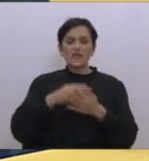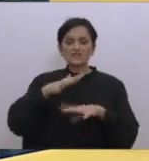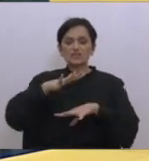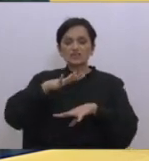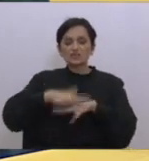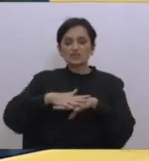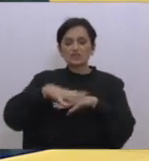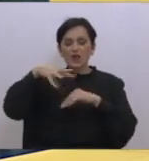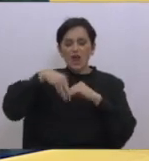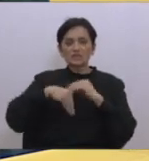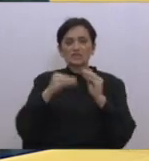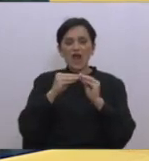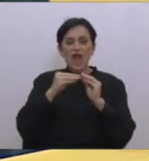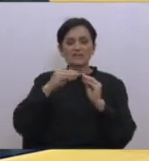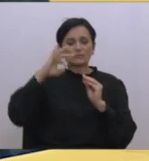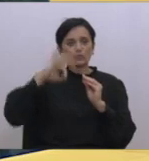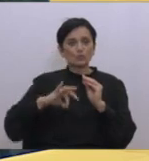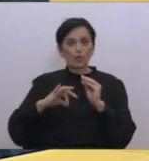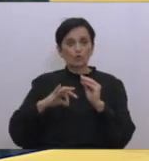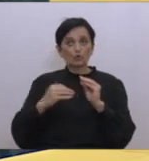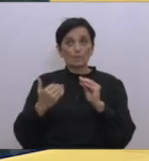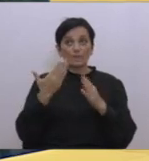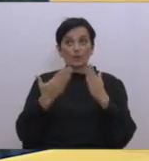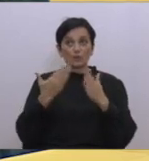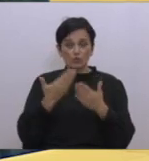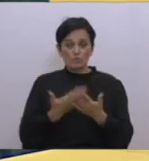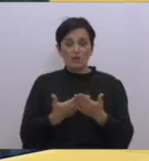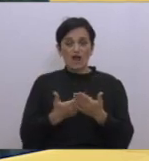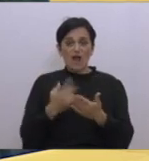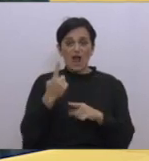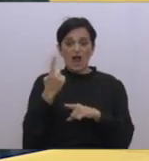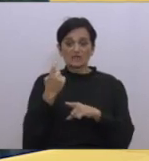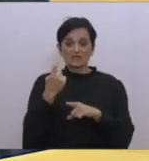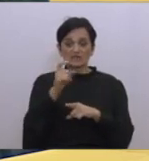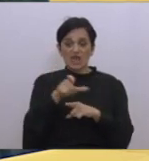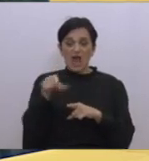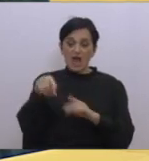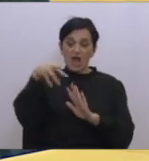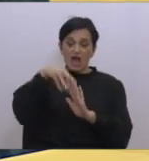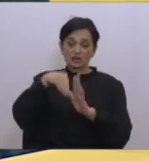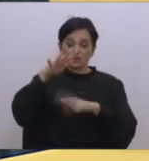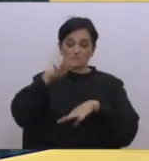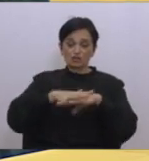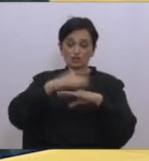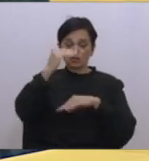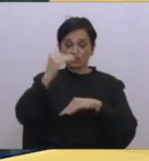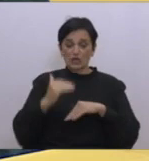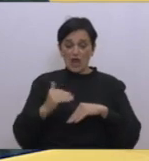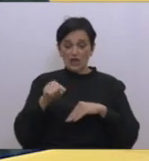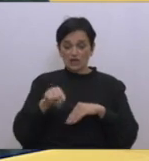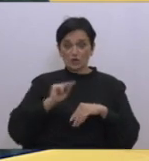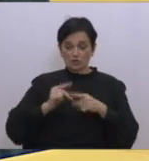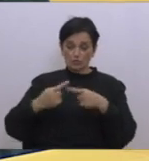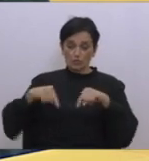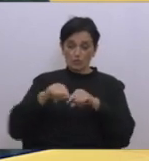შემადგენლობის არაუმეტეს 10%-ისა. Ანუ თუ პირობითად 100 ადამიანი მუშაობს შტატით კონკრეტულ